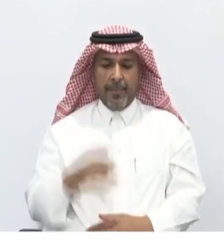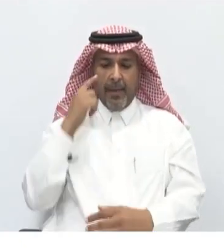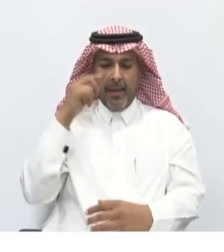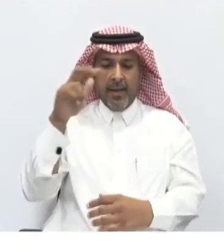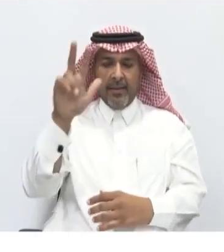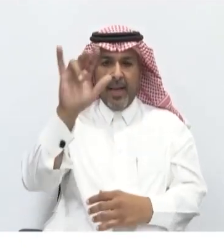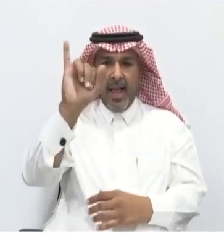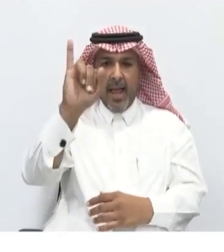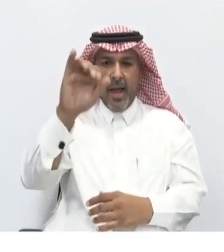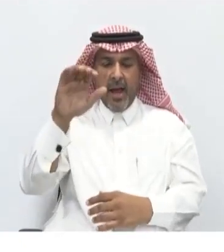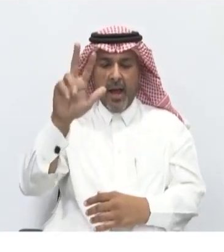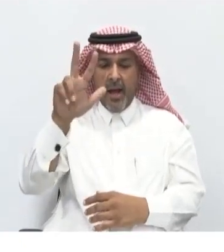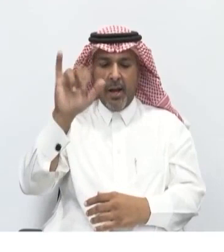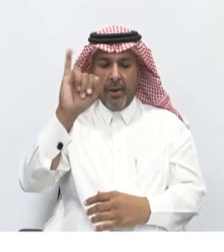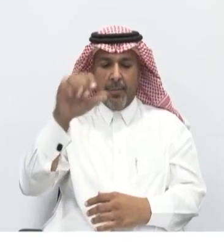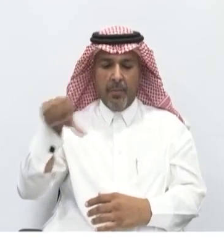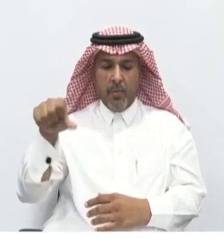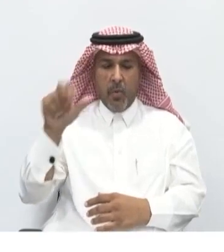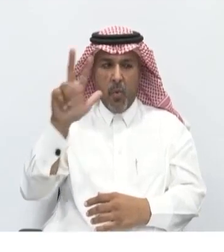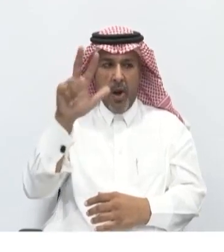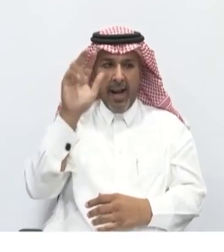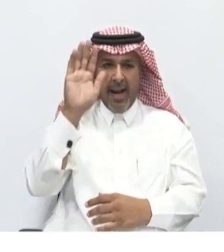المولات والكتله